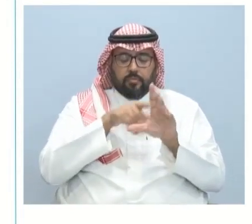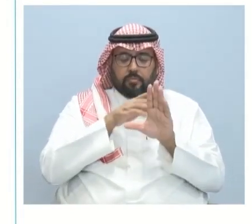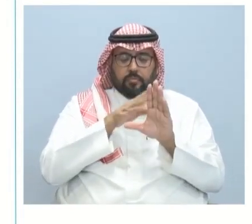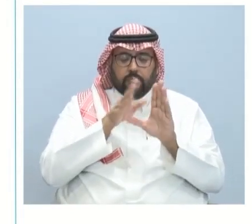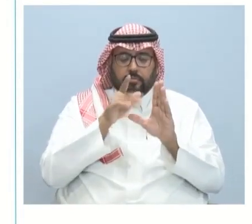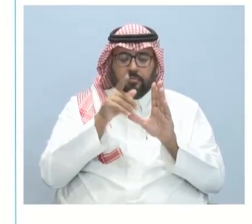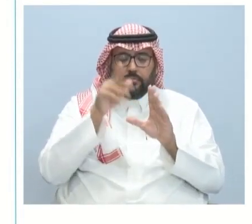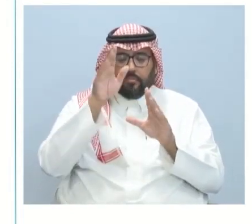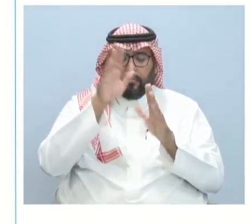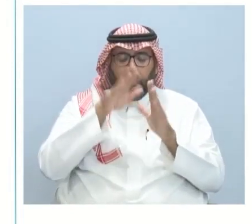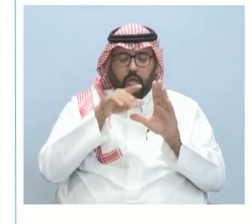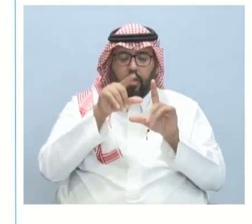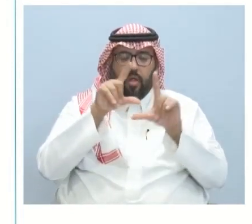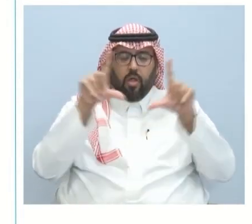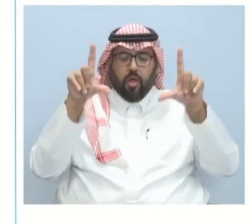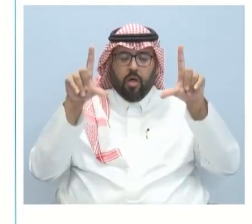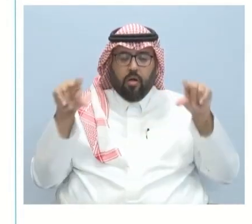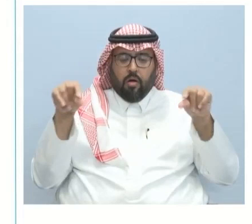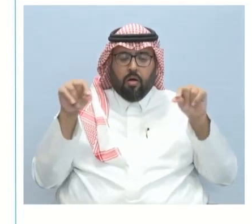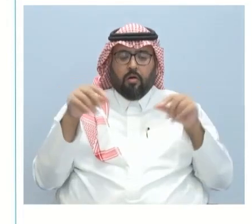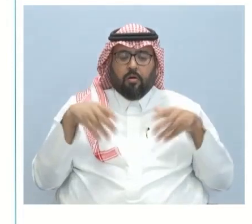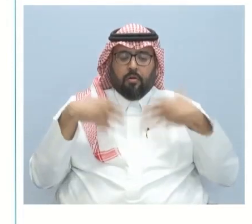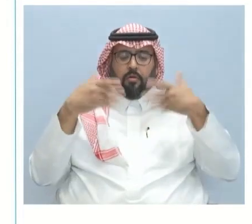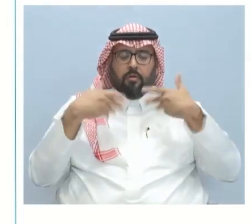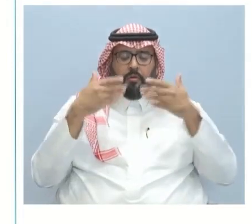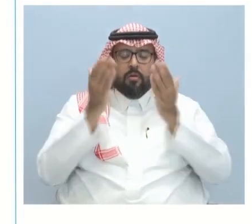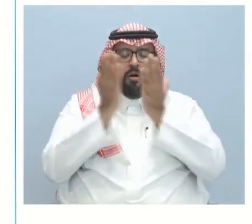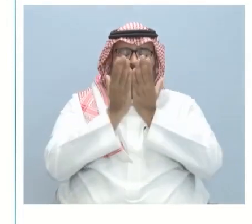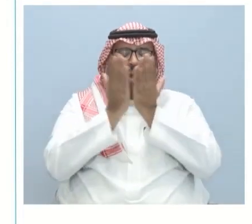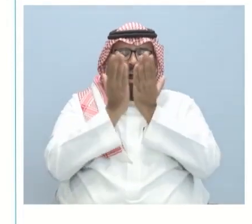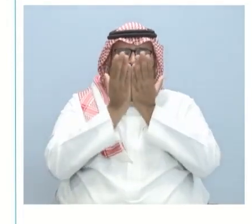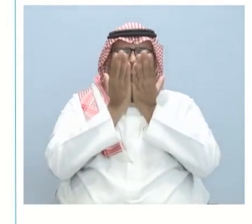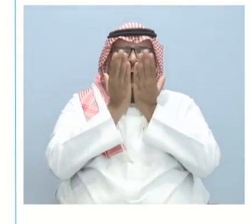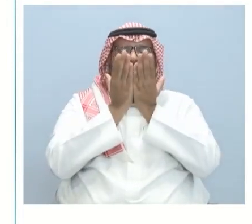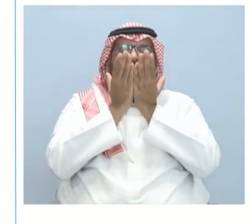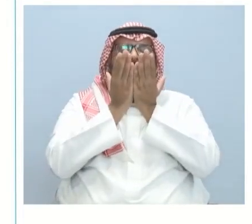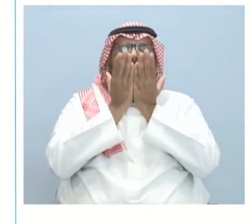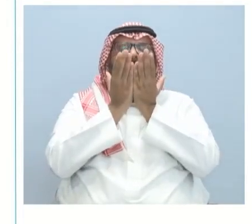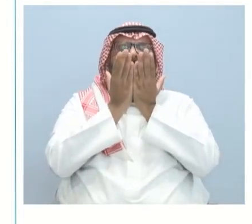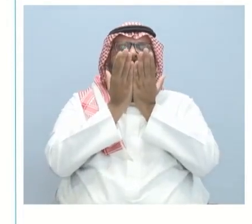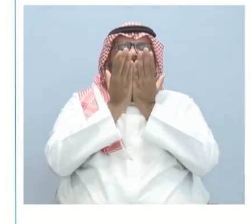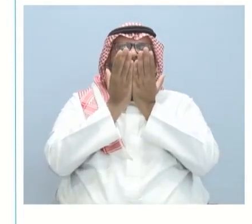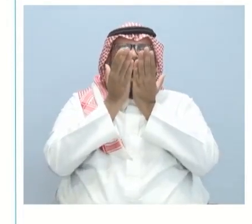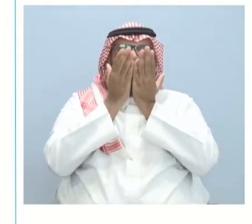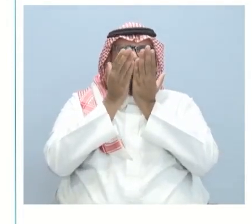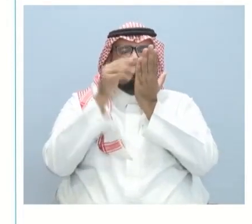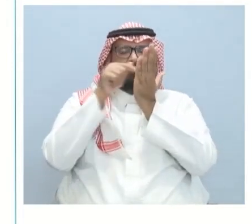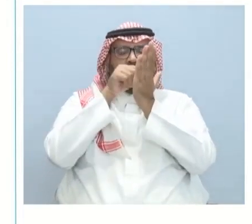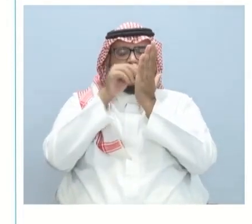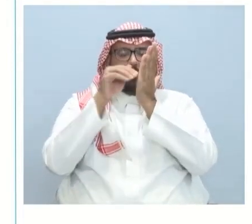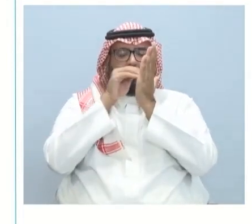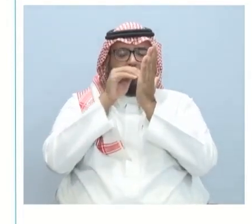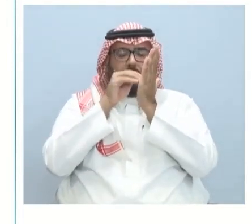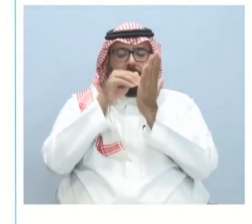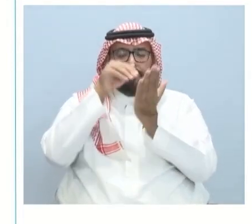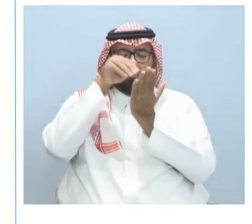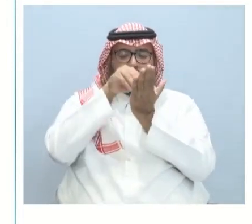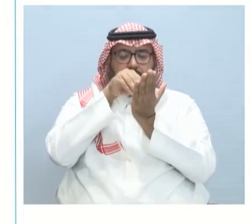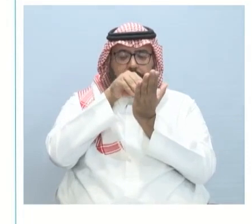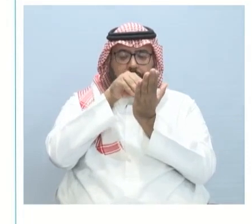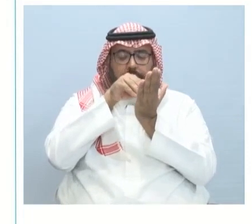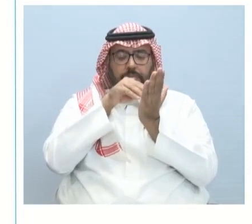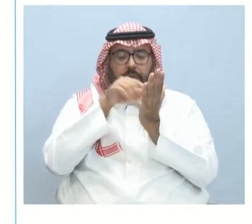الخاصه بساحه اللعب الان الروبوت في هذه الصوره يقع في منتصف المنصه والتي